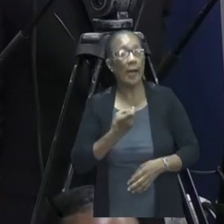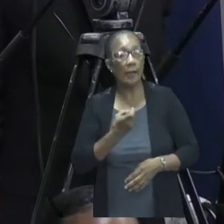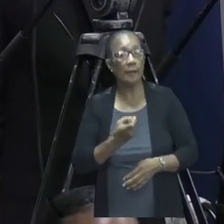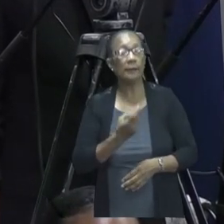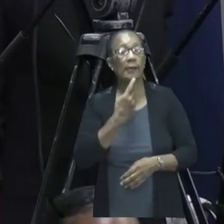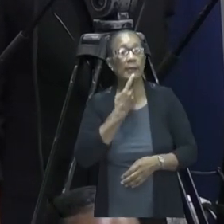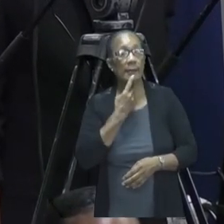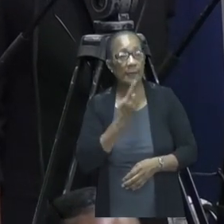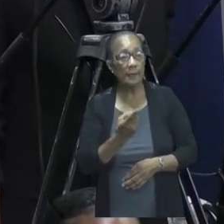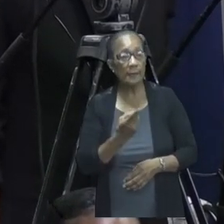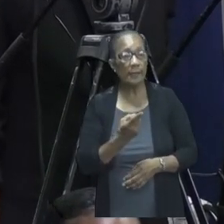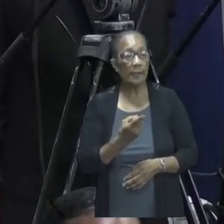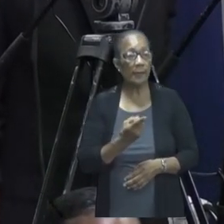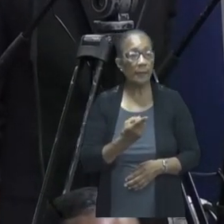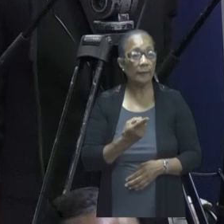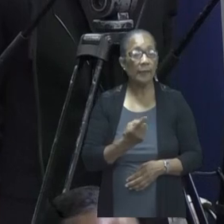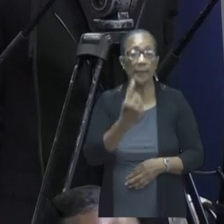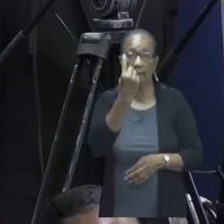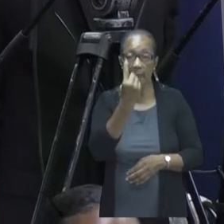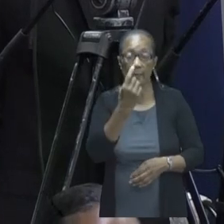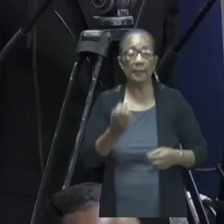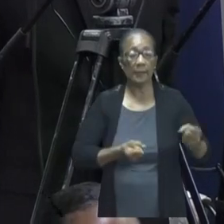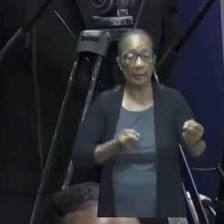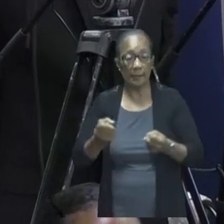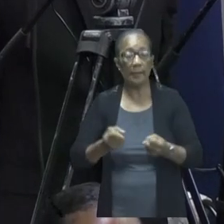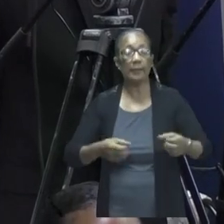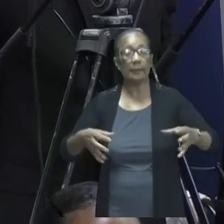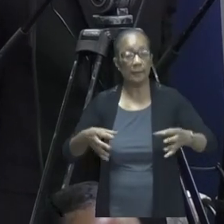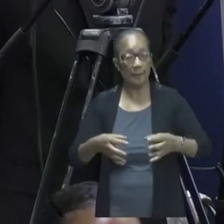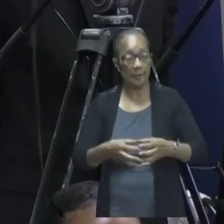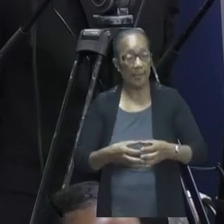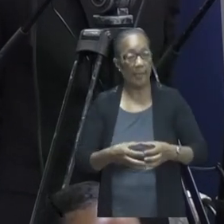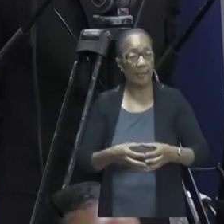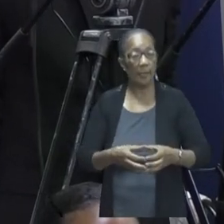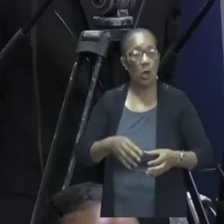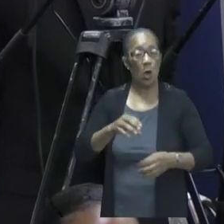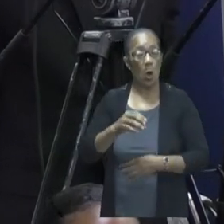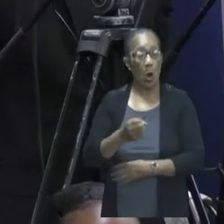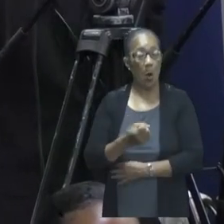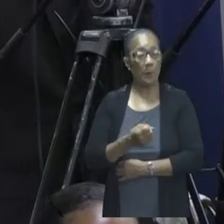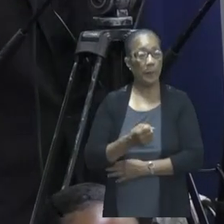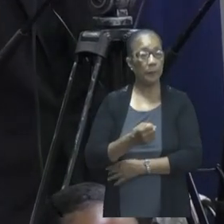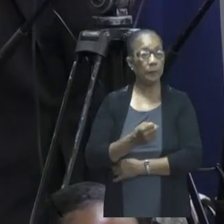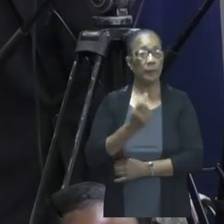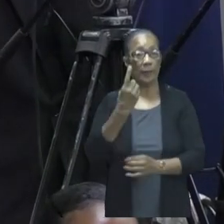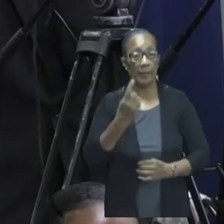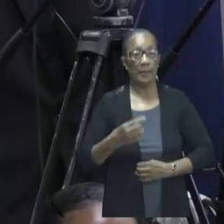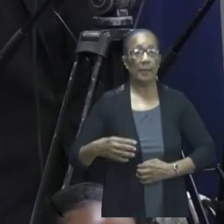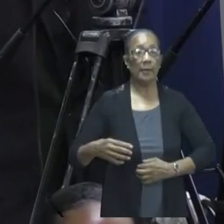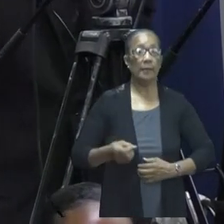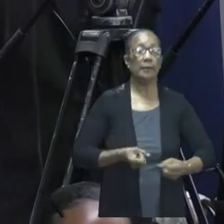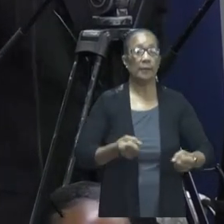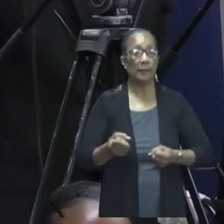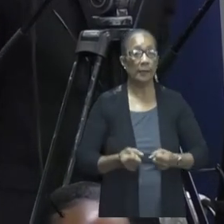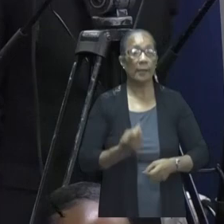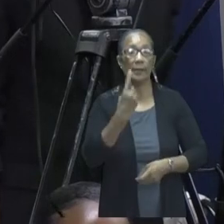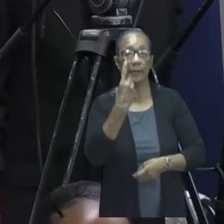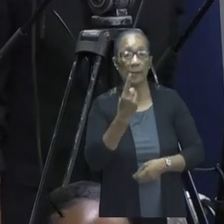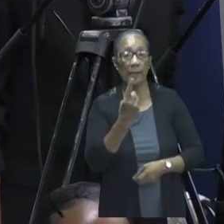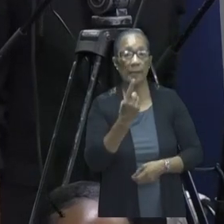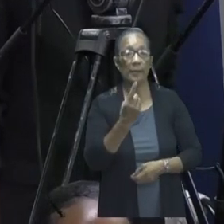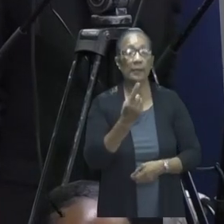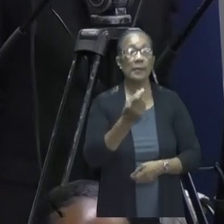zoals u dat hij van zegt aan het begin in regering te zien een regering instemming